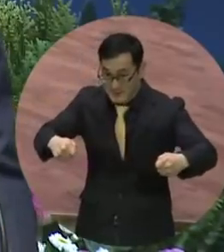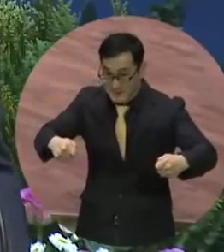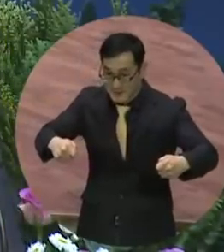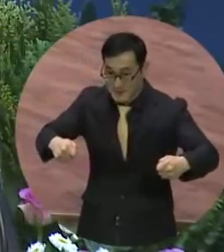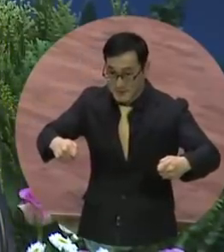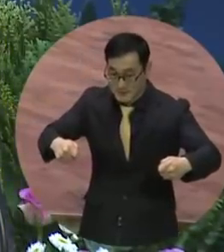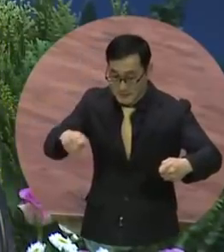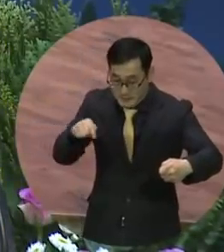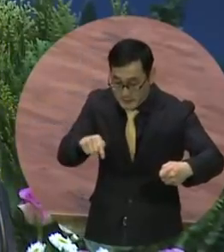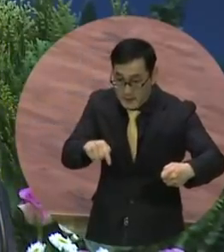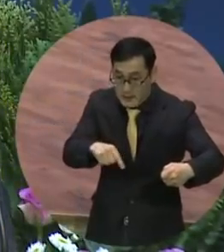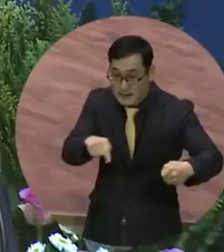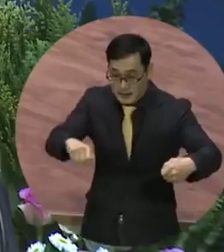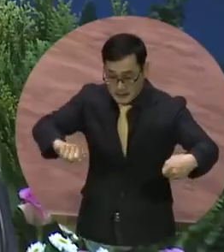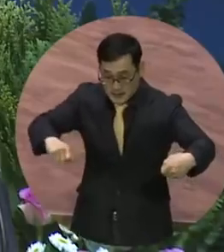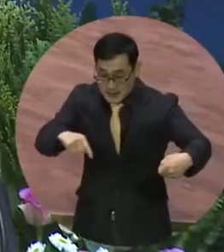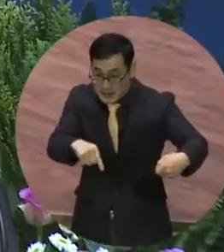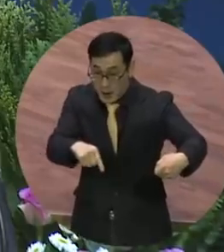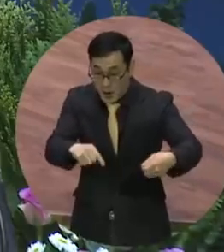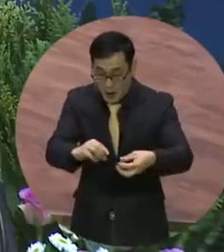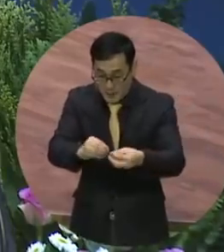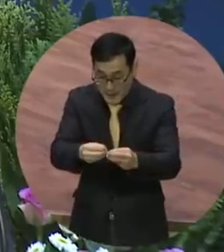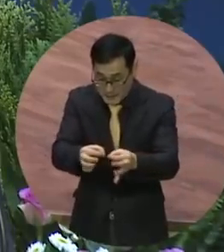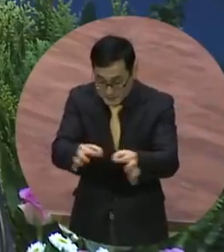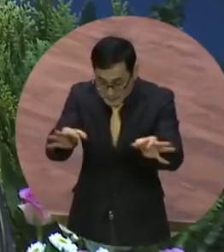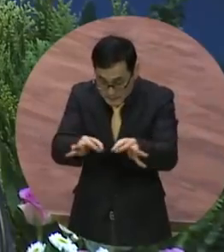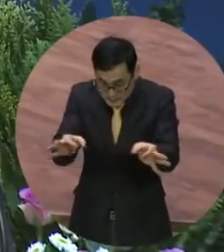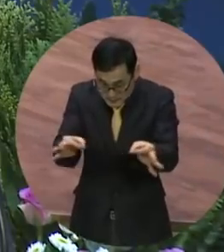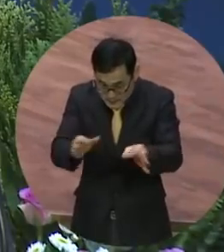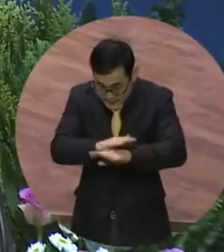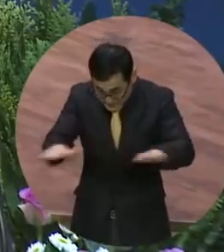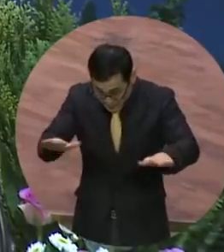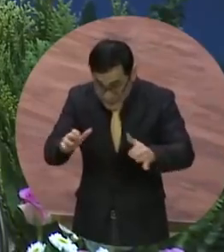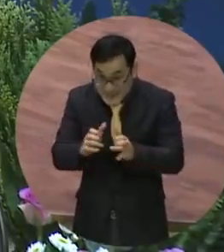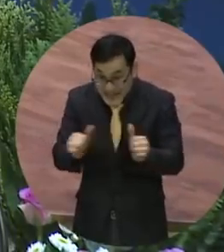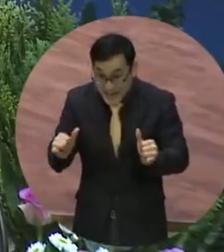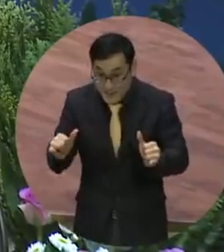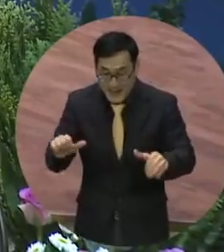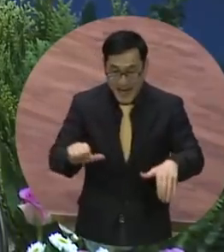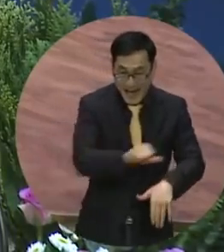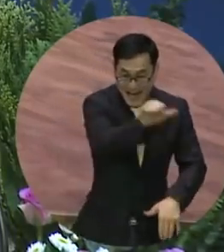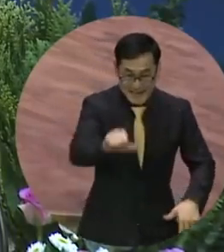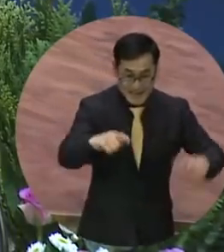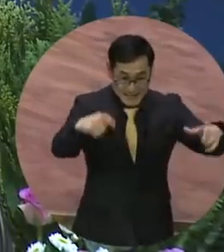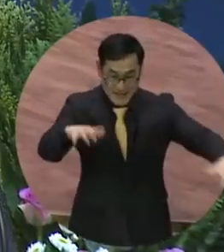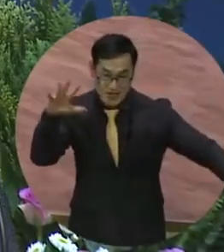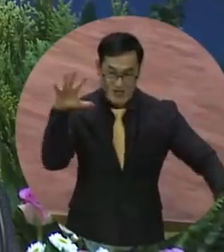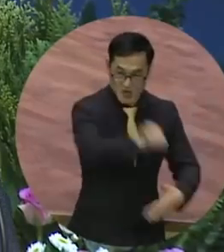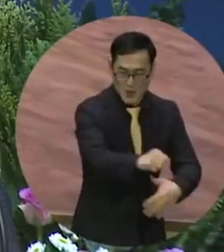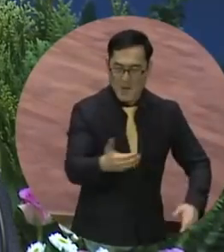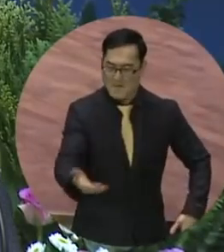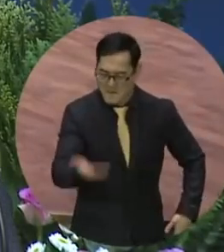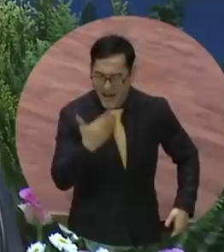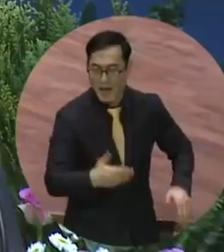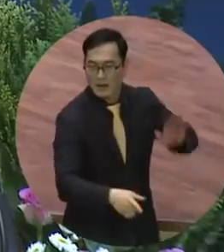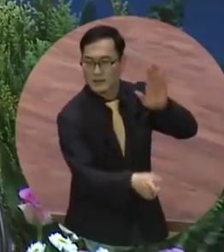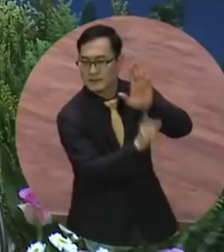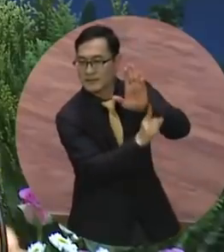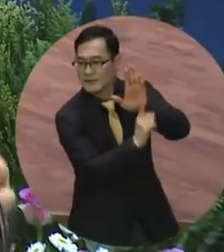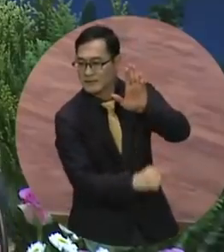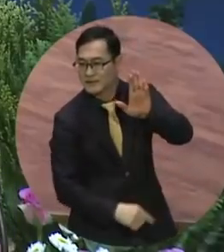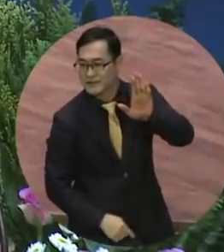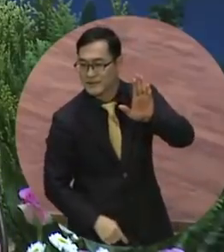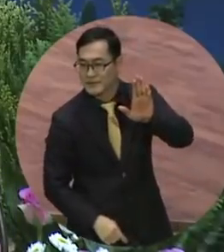그래서 누구든지 이 매듭을 푸는 자는 아시아를 정복할 것이다 라고 예언을 했어요.